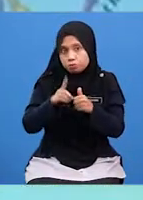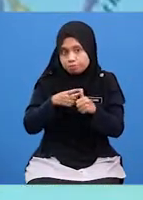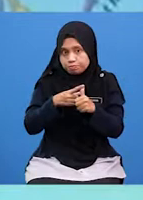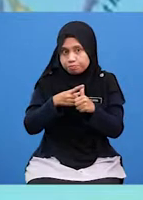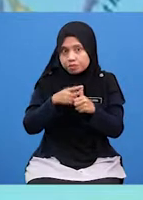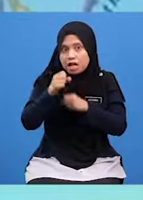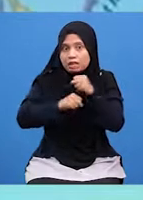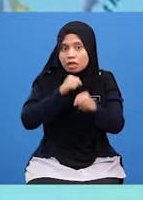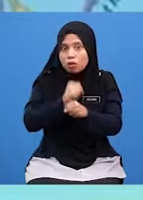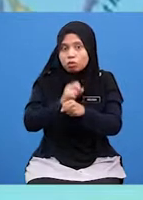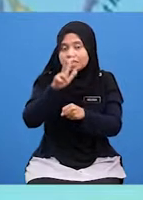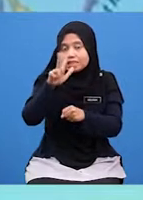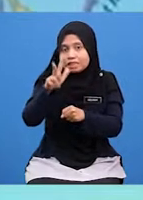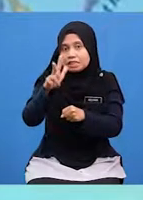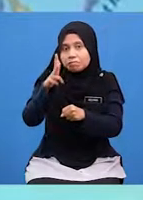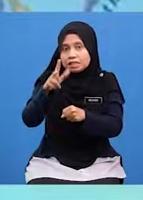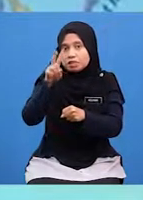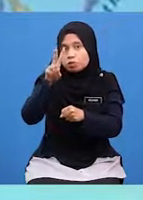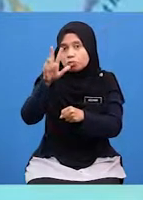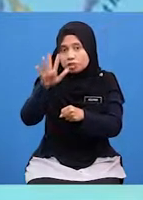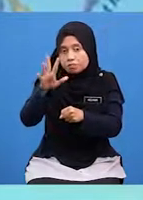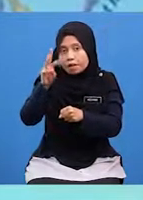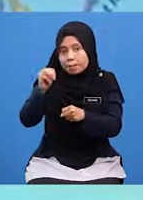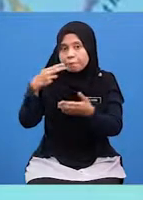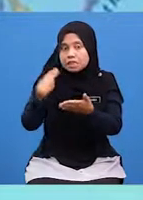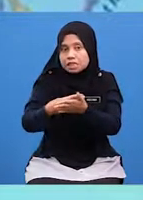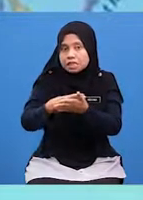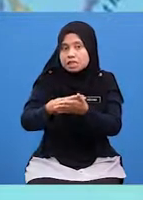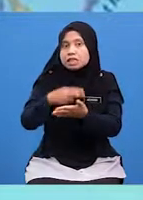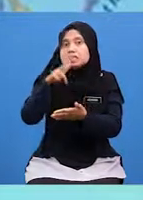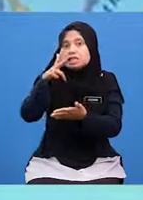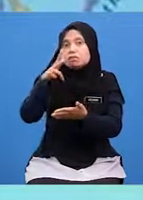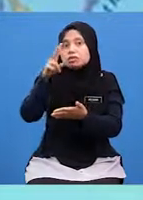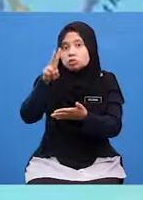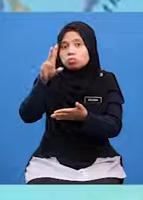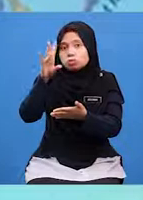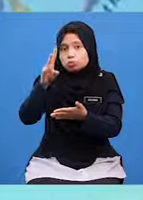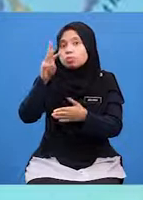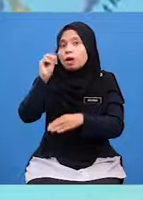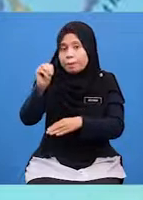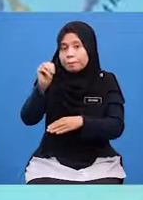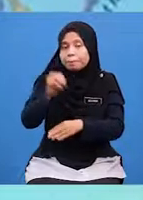antara tahun 1325 Masihi sehingga 1327 Masihi.